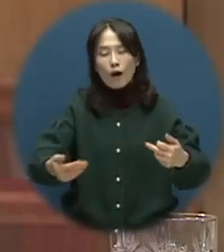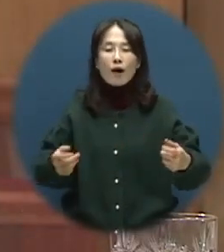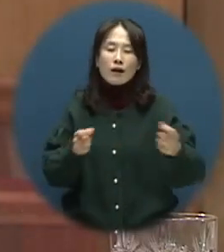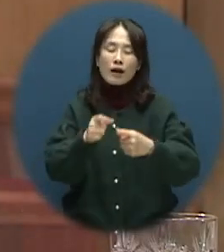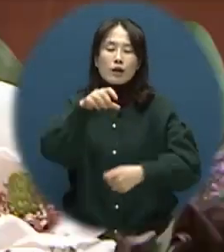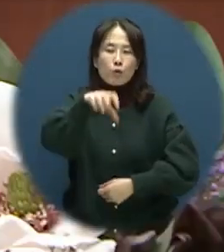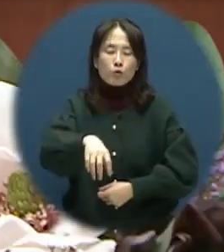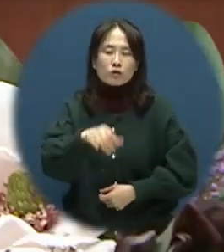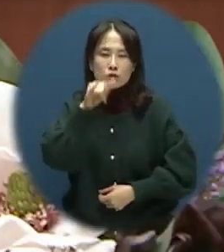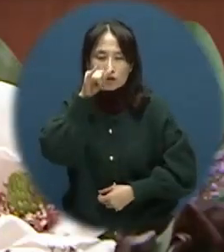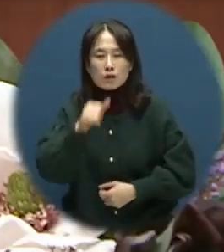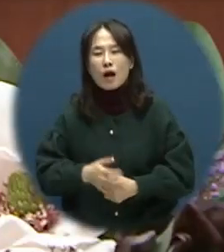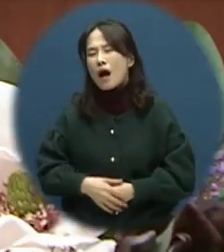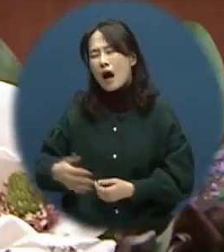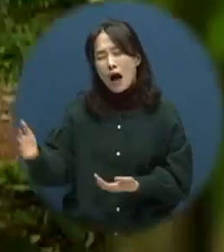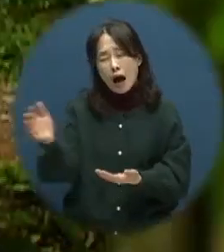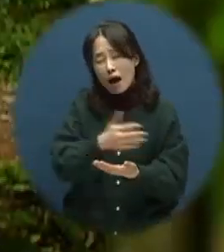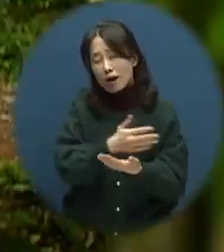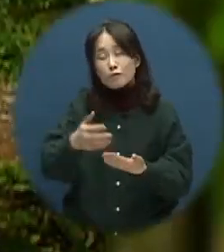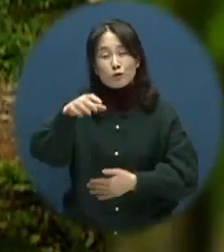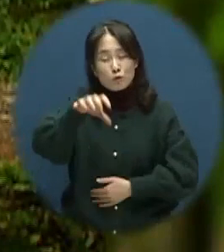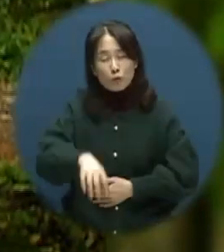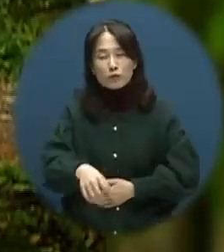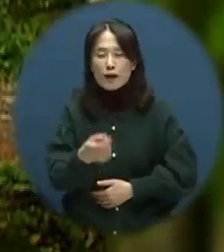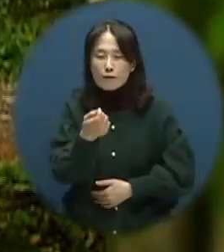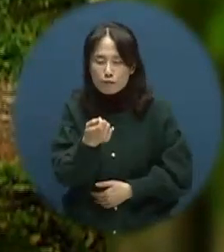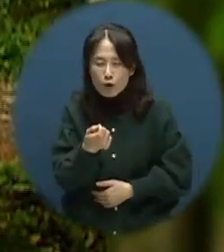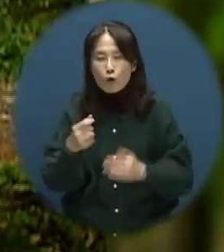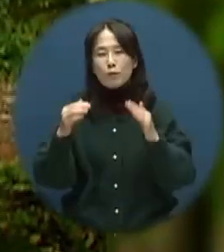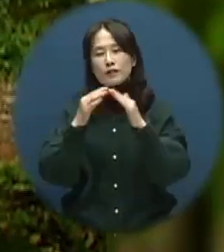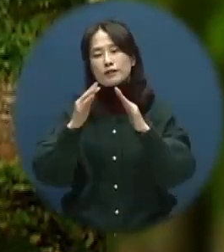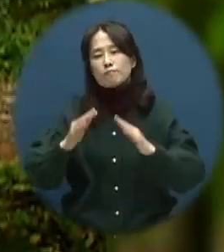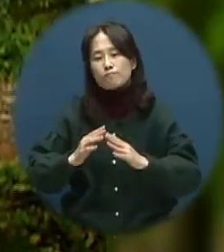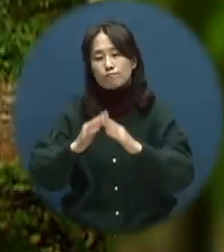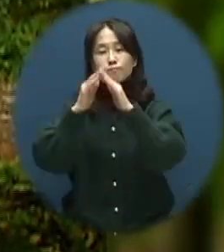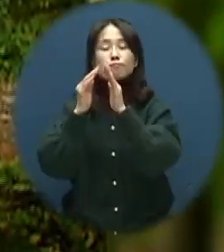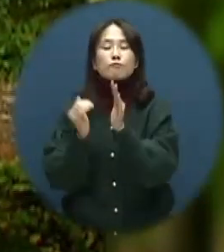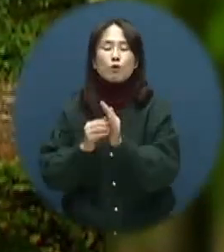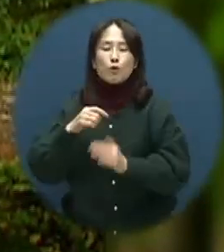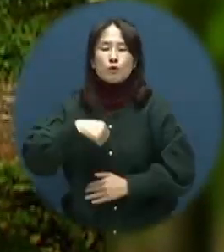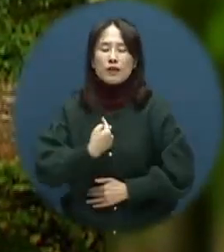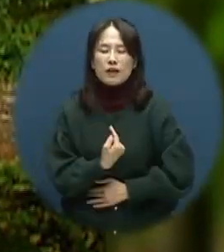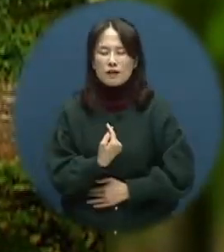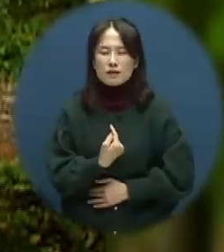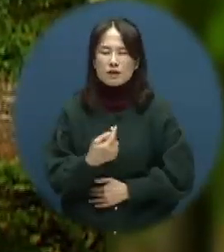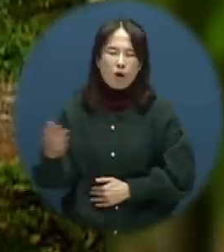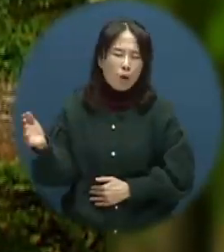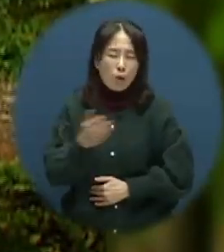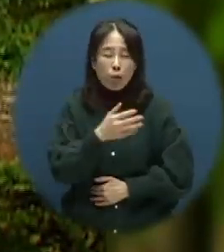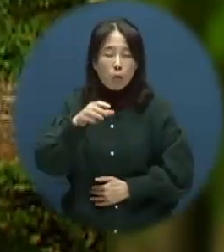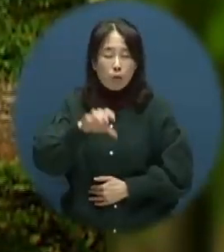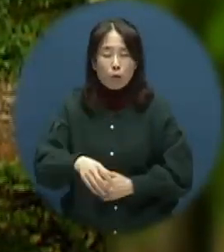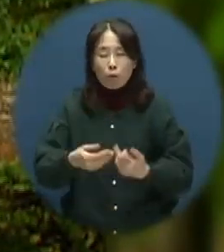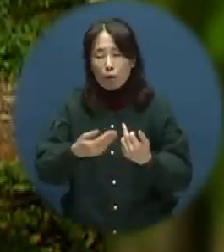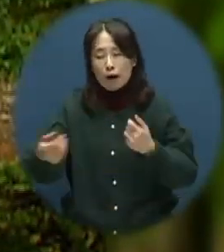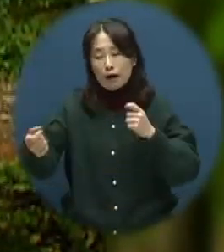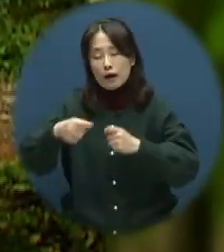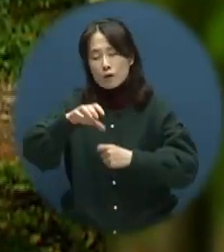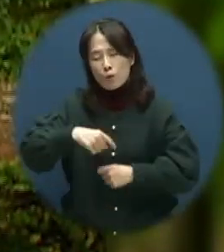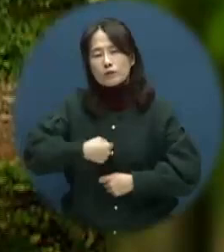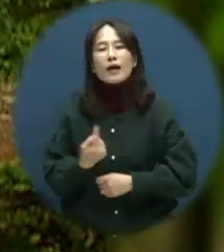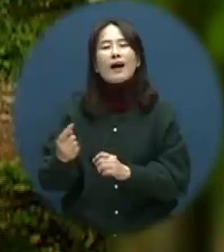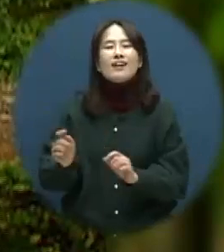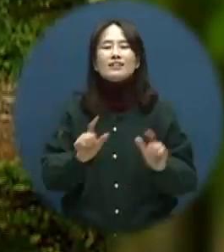무슨 수도원이? 아니 아무것도 없는. 그래서 거기다 이제 자그마한 집 한 채를 짓고 그 혼자서 그 아무도 없는 강가에 집을 짓고 혼자